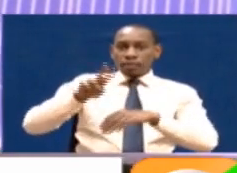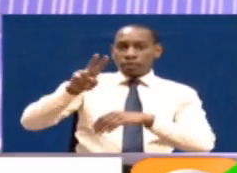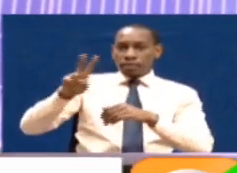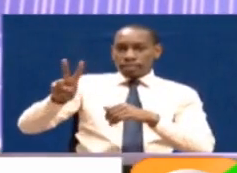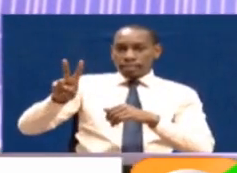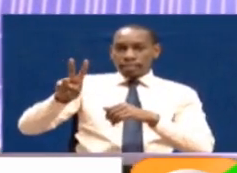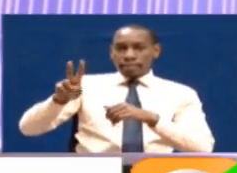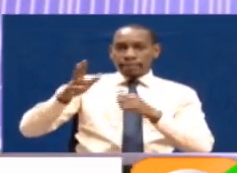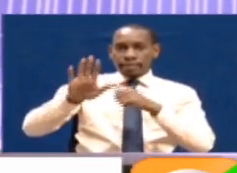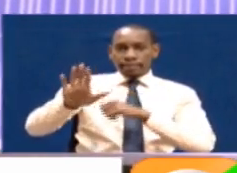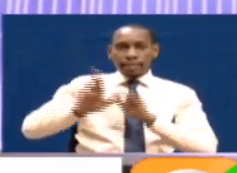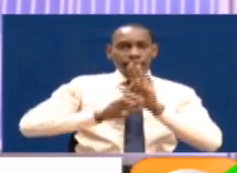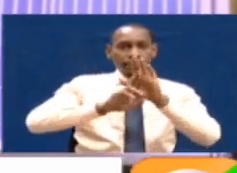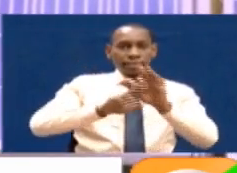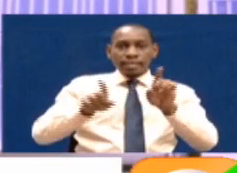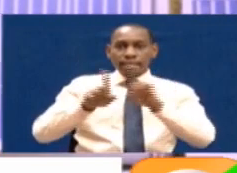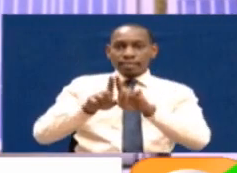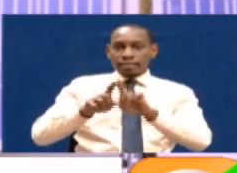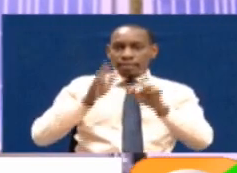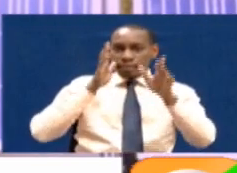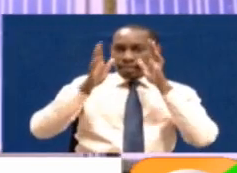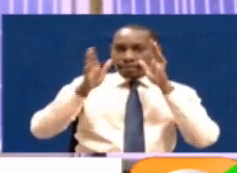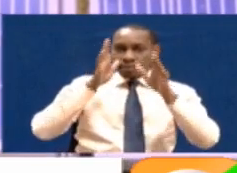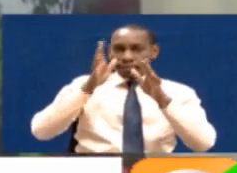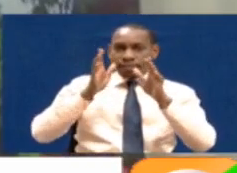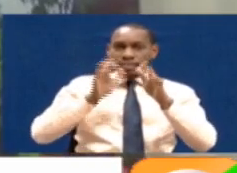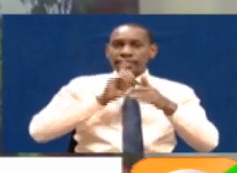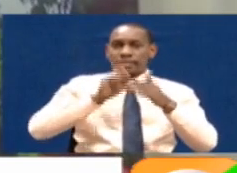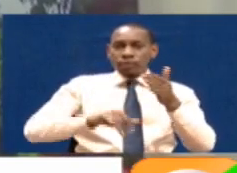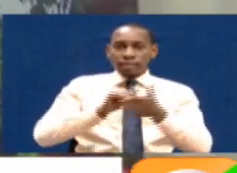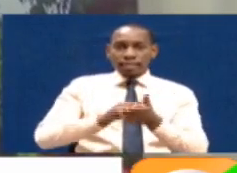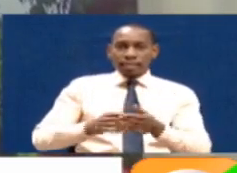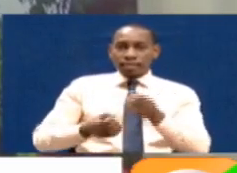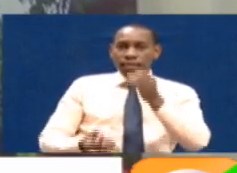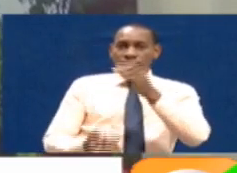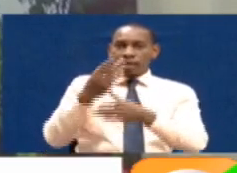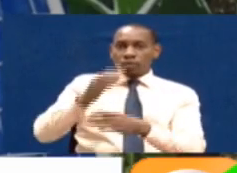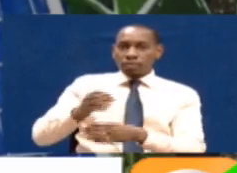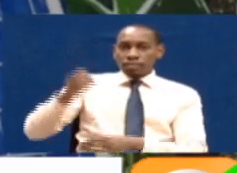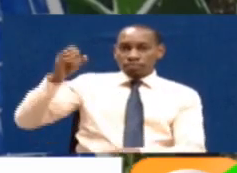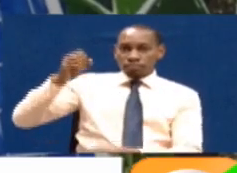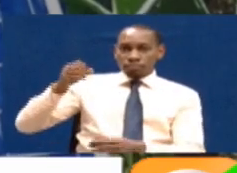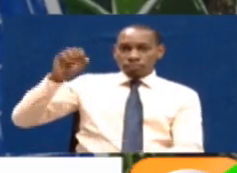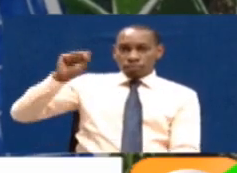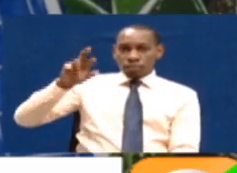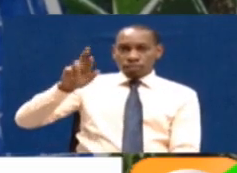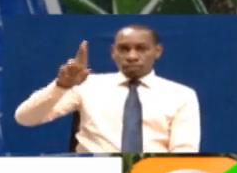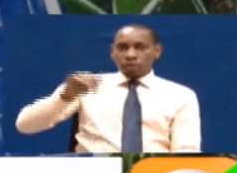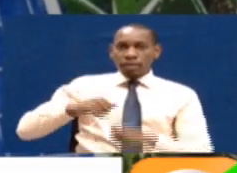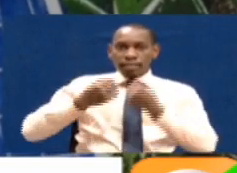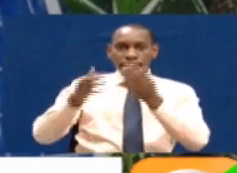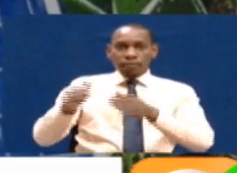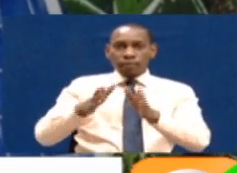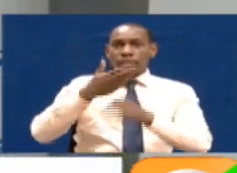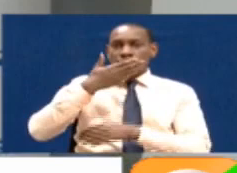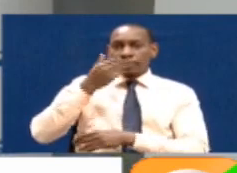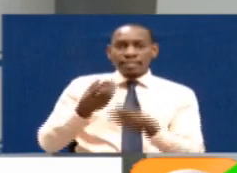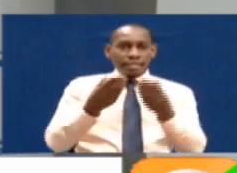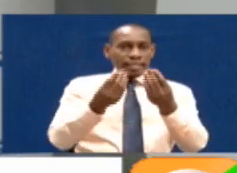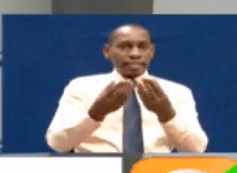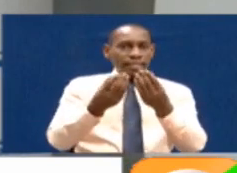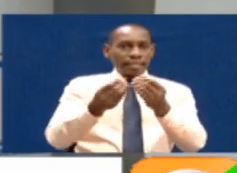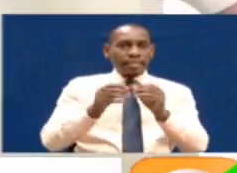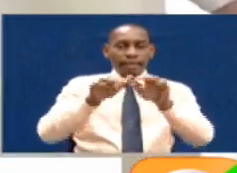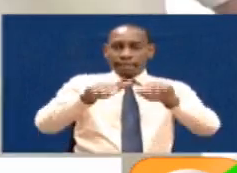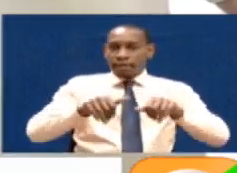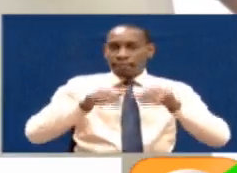75 yaliwakilishwa, huku wabunifu wakisema kuwa uzalishaji wa kawi kupitia miale ya jua itatoa nafasi bora ya kurahisisha